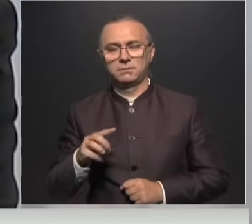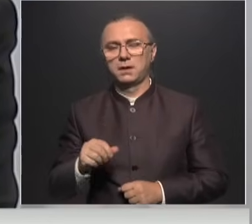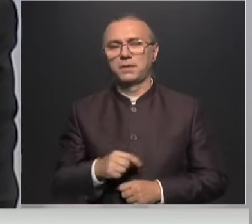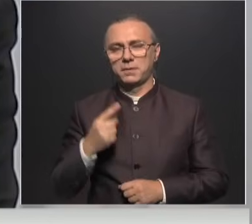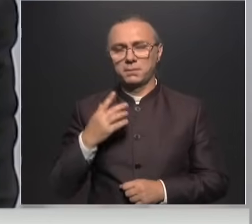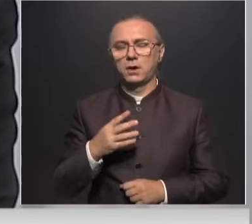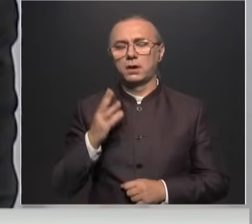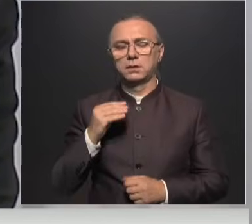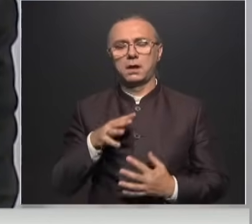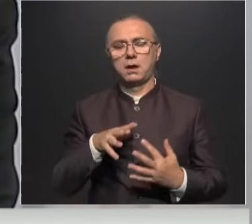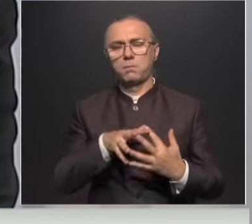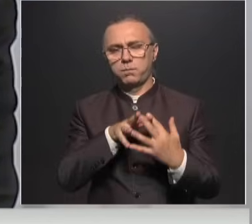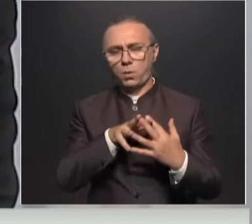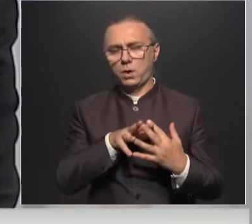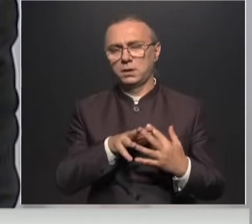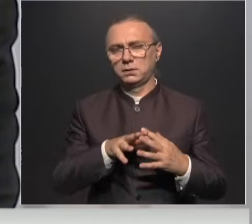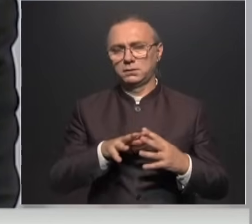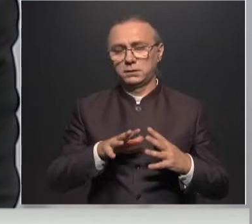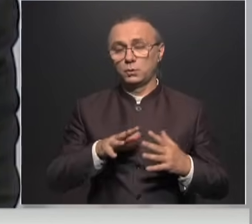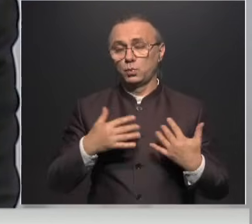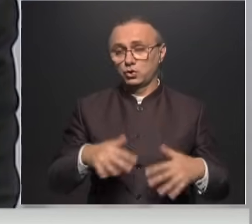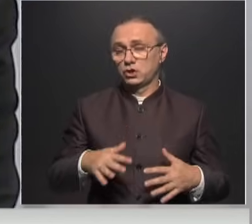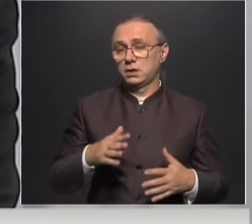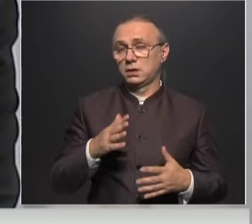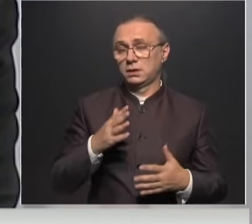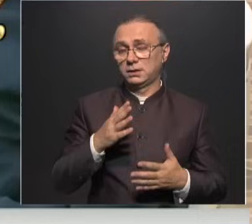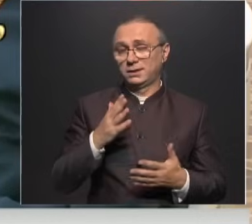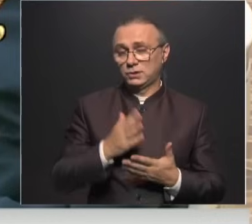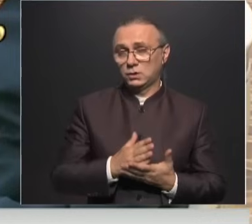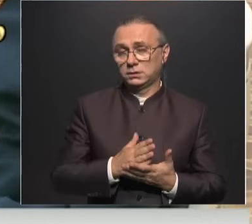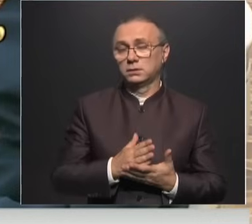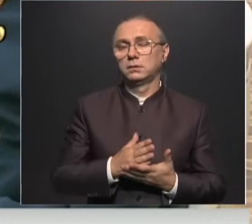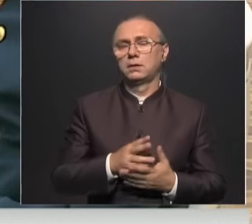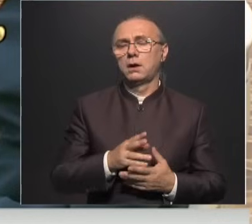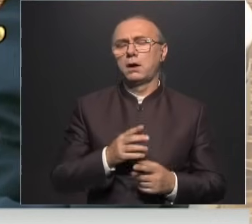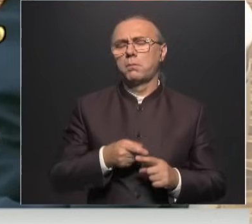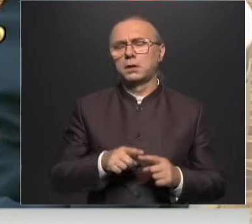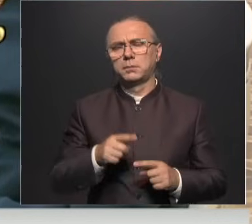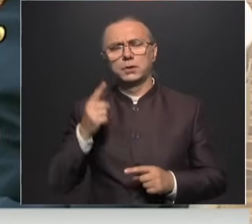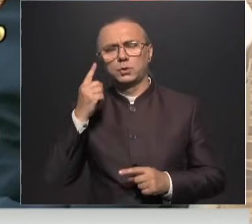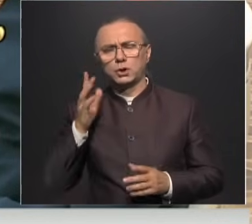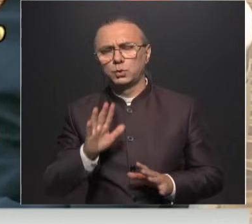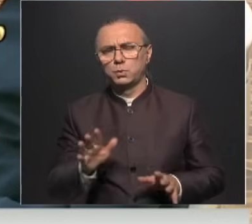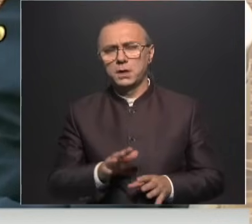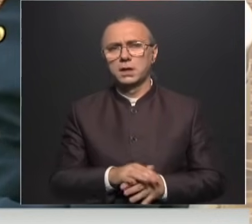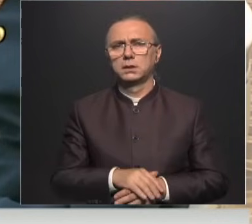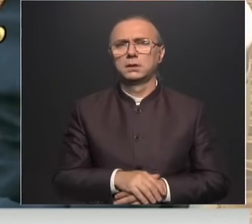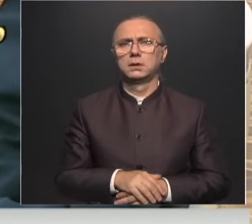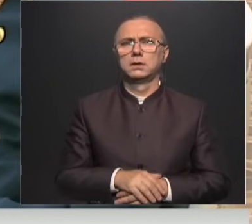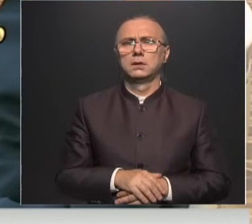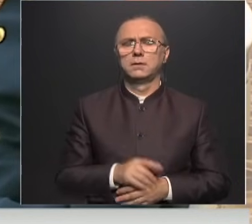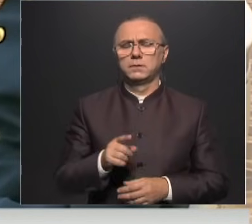бой, об этом никто не думает. Думаете наверняка только о том, как в боевом смысле работать, как